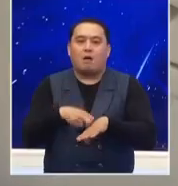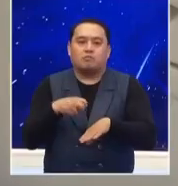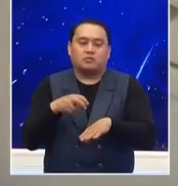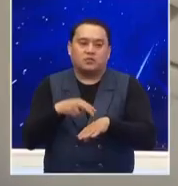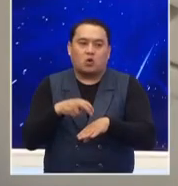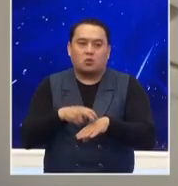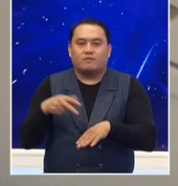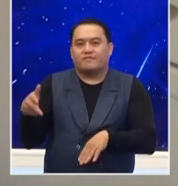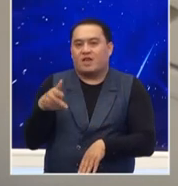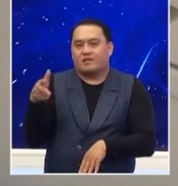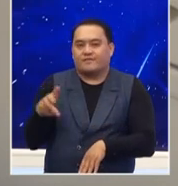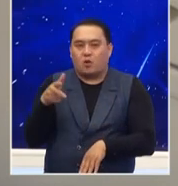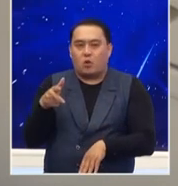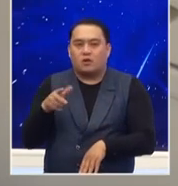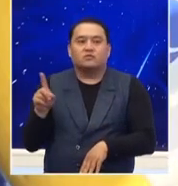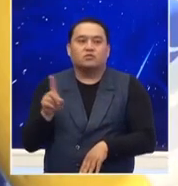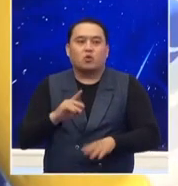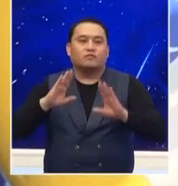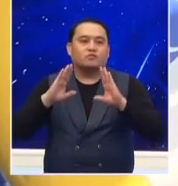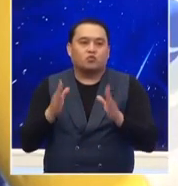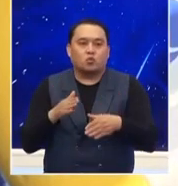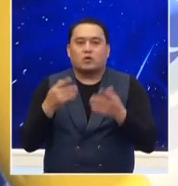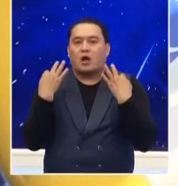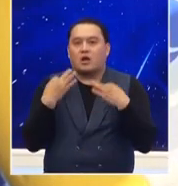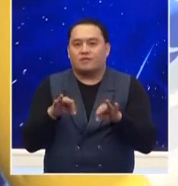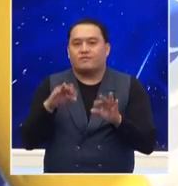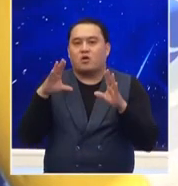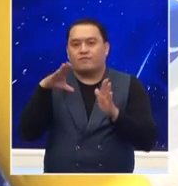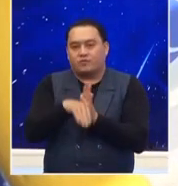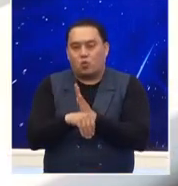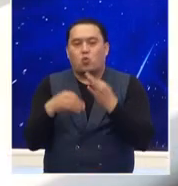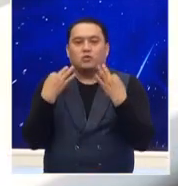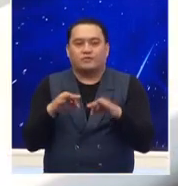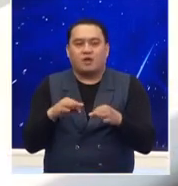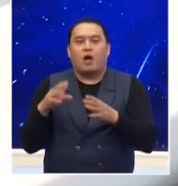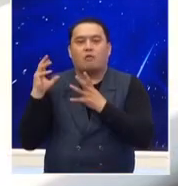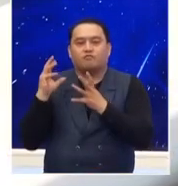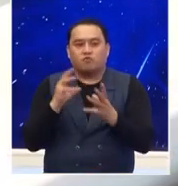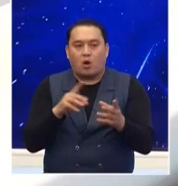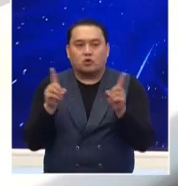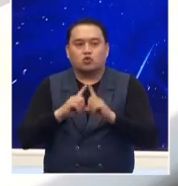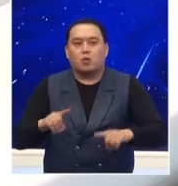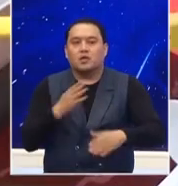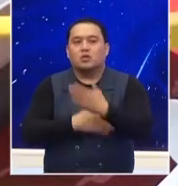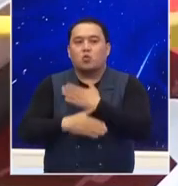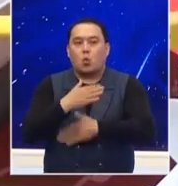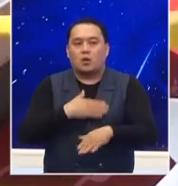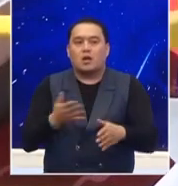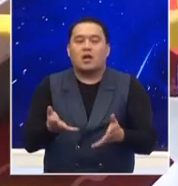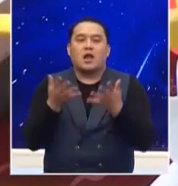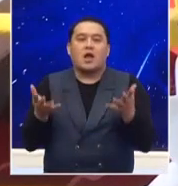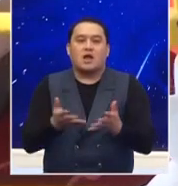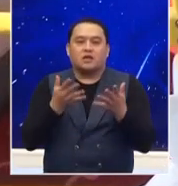трех камер видеонаблюдения. В случае одобрения и введения в строй новых автобусов особенным людям станет